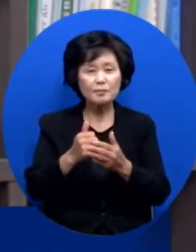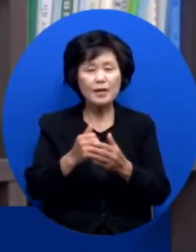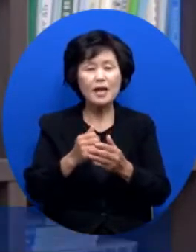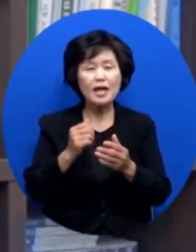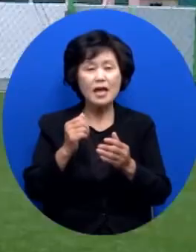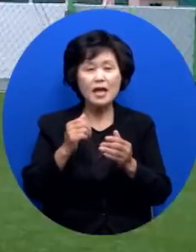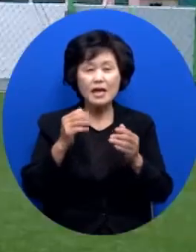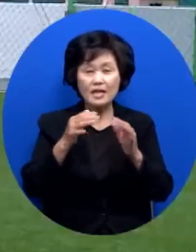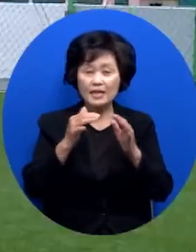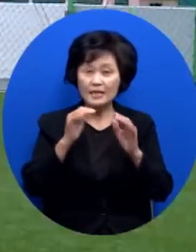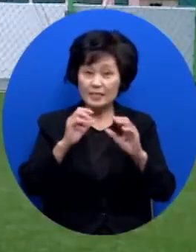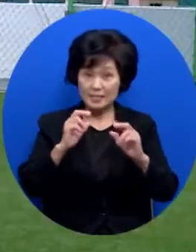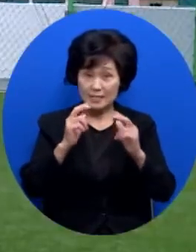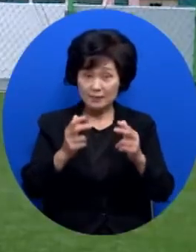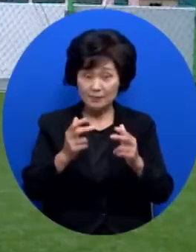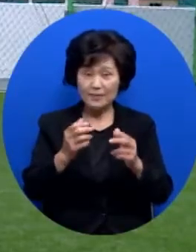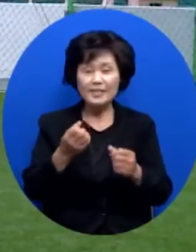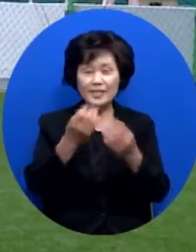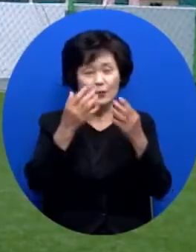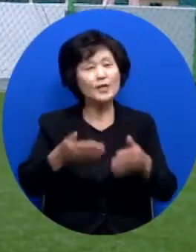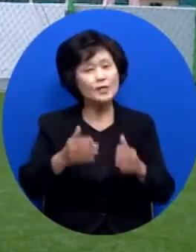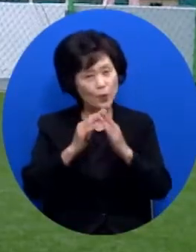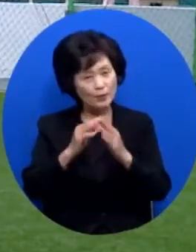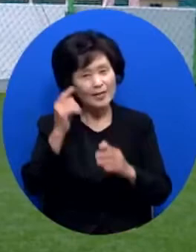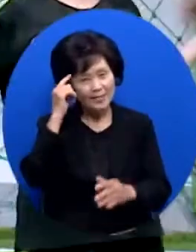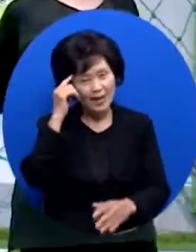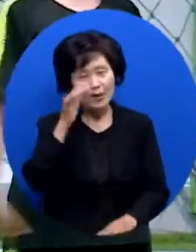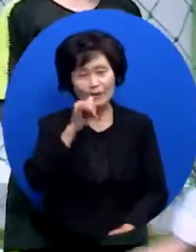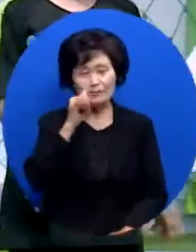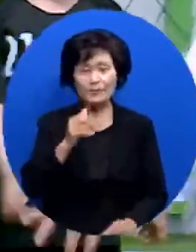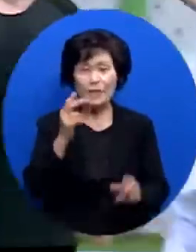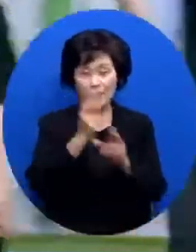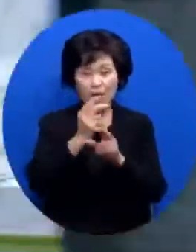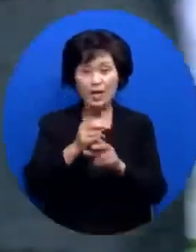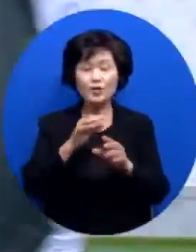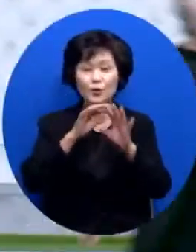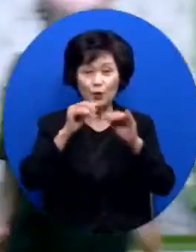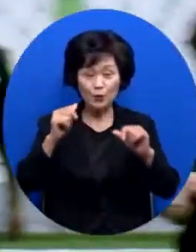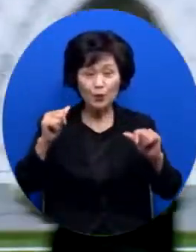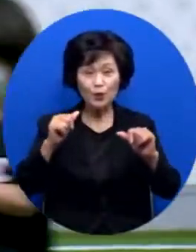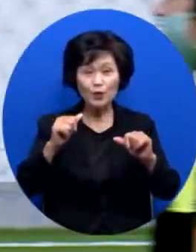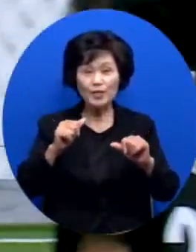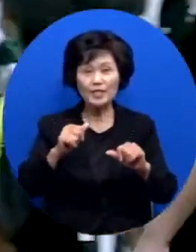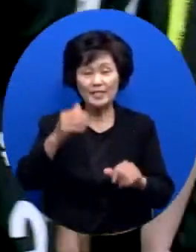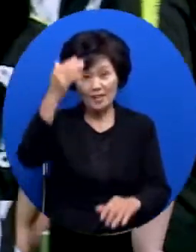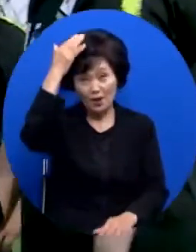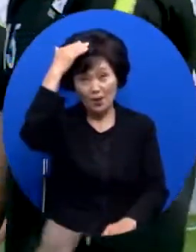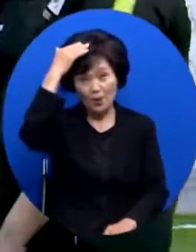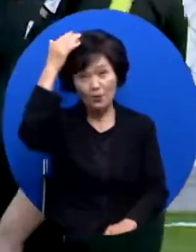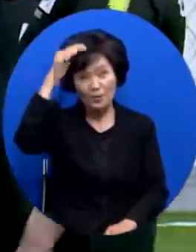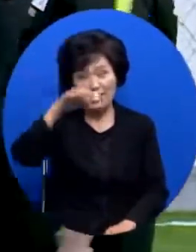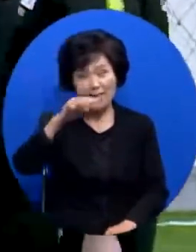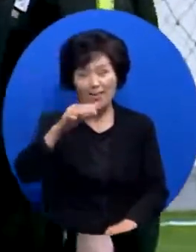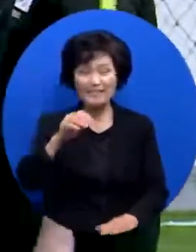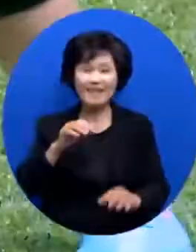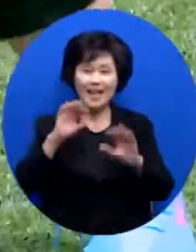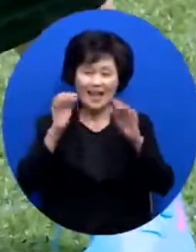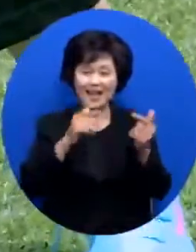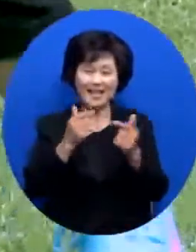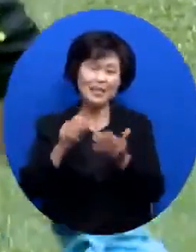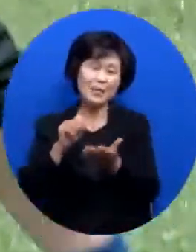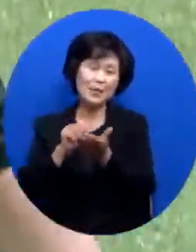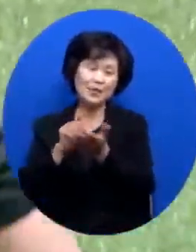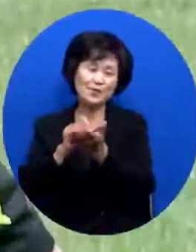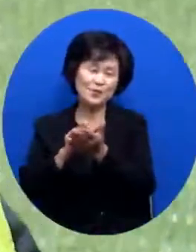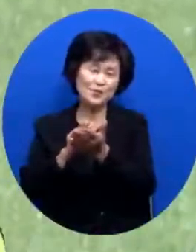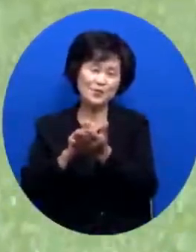됐습니다. 매주 토요일 오전 장동교회 옥상에선 피부색이 다른 아이들이 신나는 축구 경기를 펼칩니다.